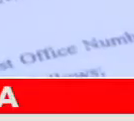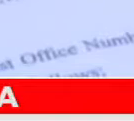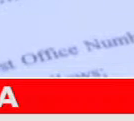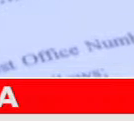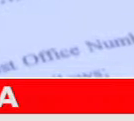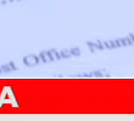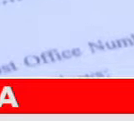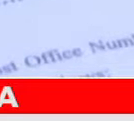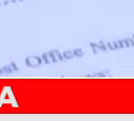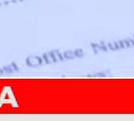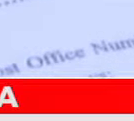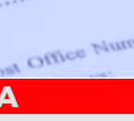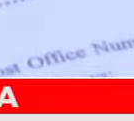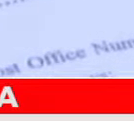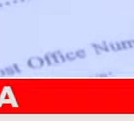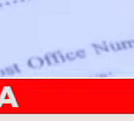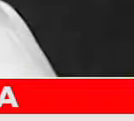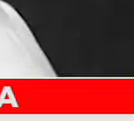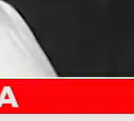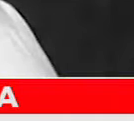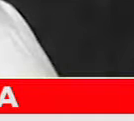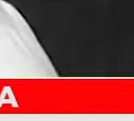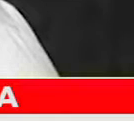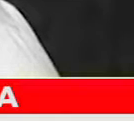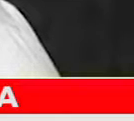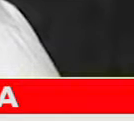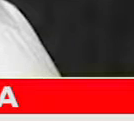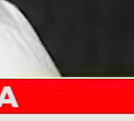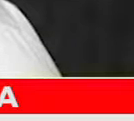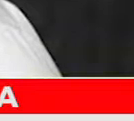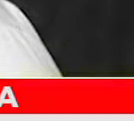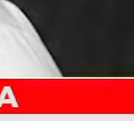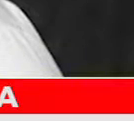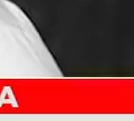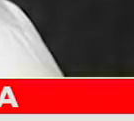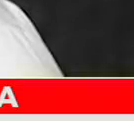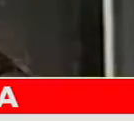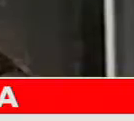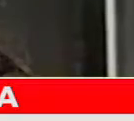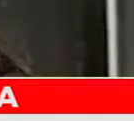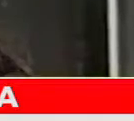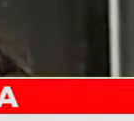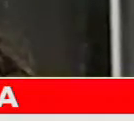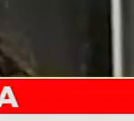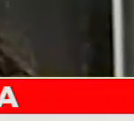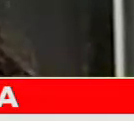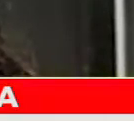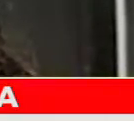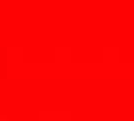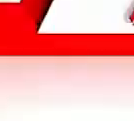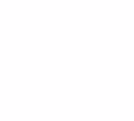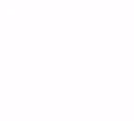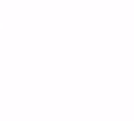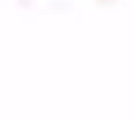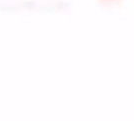Kwenye vidokezo, matokeo ya chembe za DNA yaonyesha marehemu Ken Okoth ndiye baba wa mtoto wa Anne